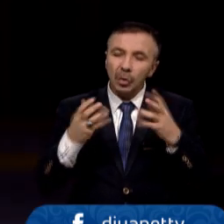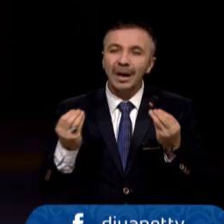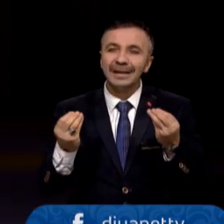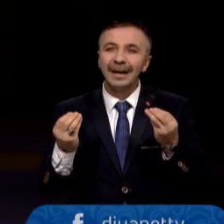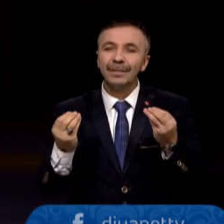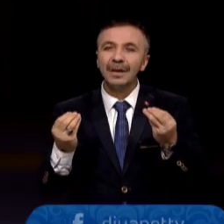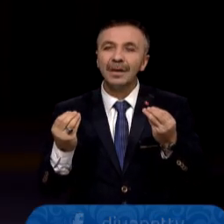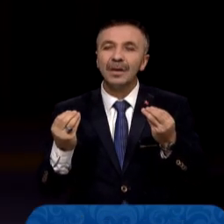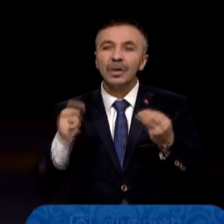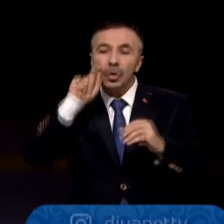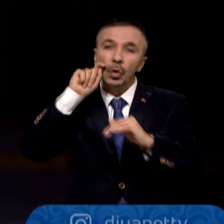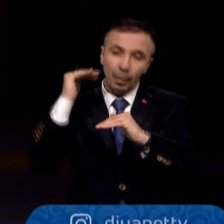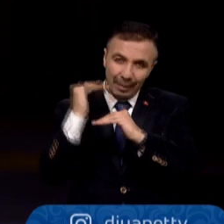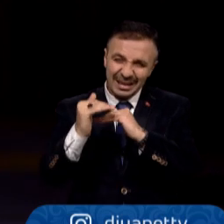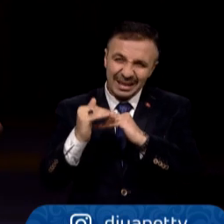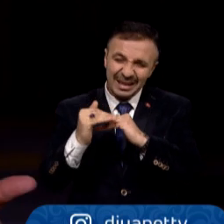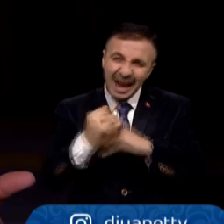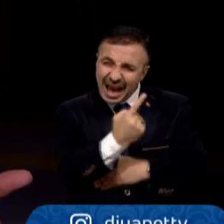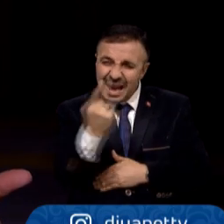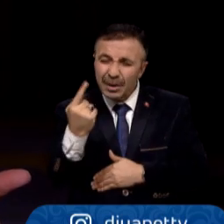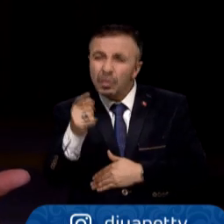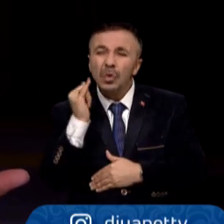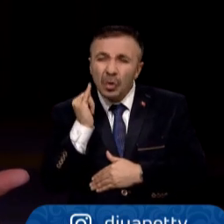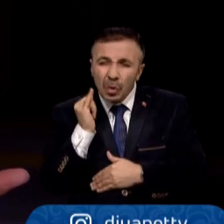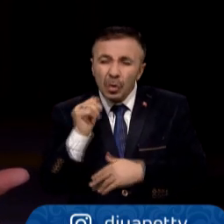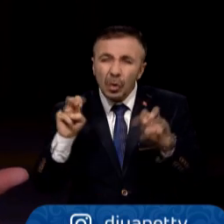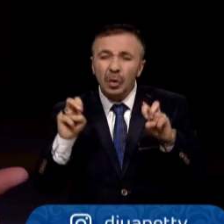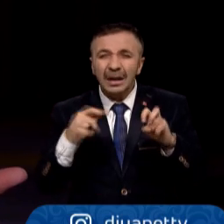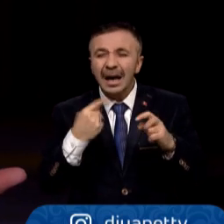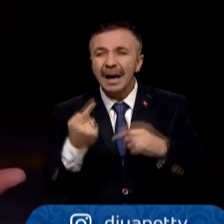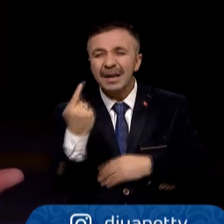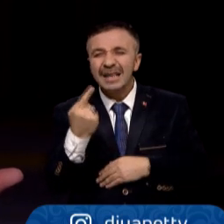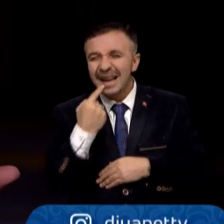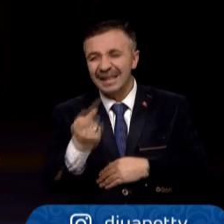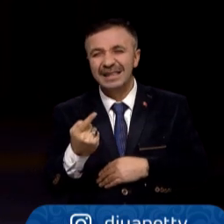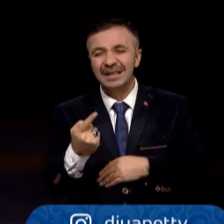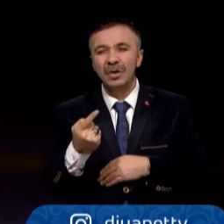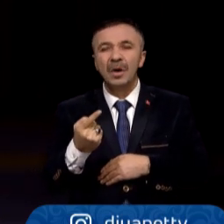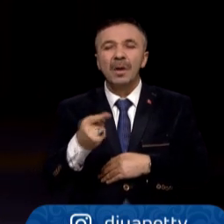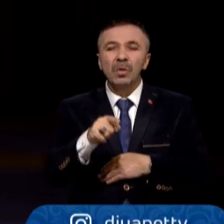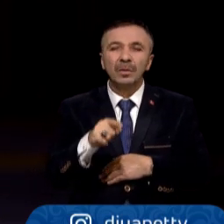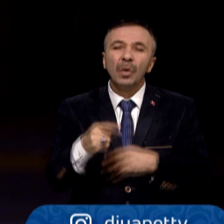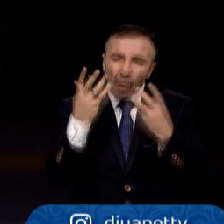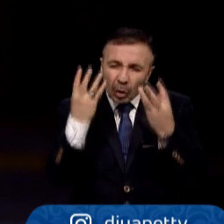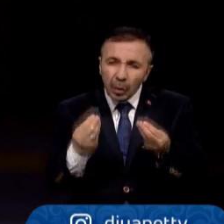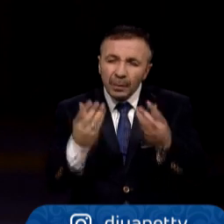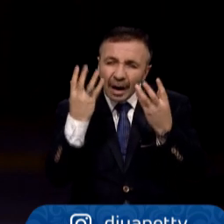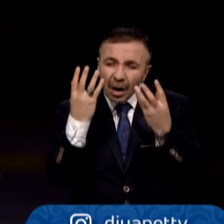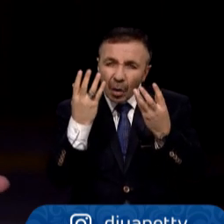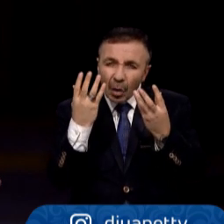konular ya ümmetin her Ferdi bu konuda bir şey söylesin himmetin her verdi